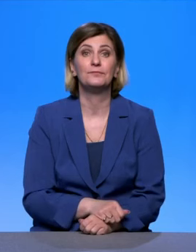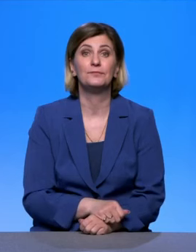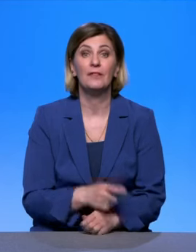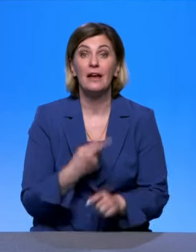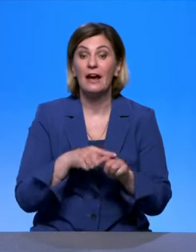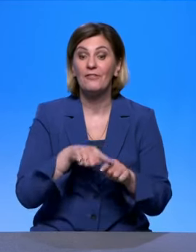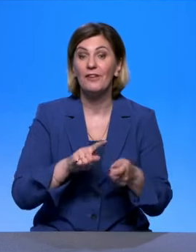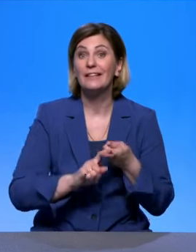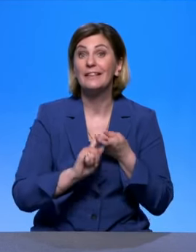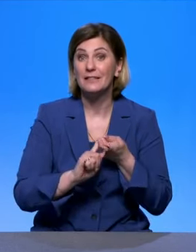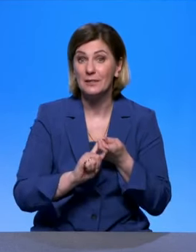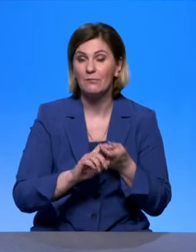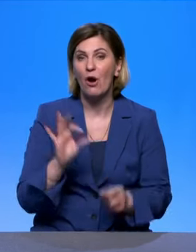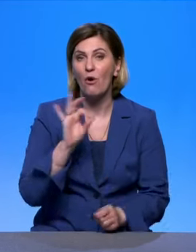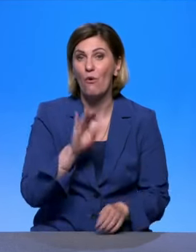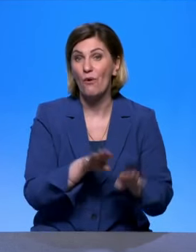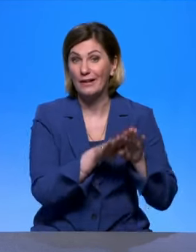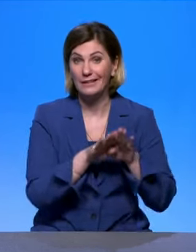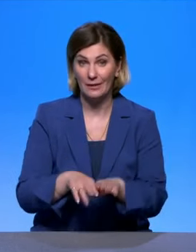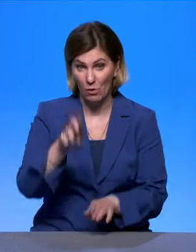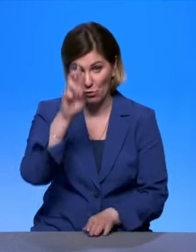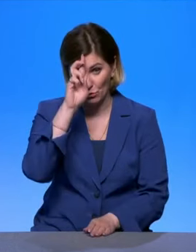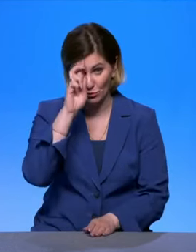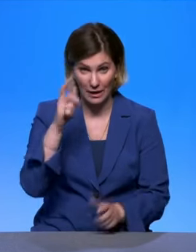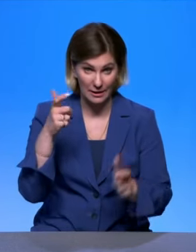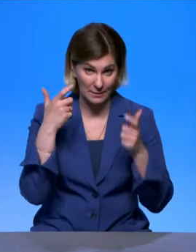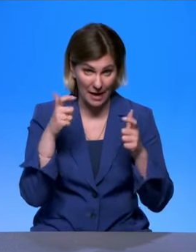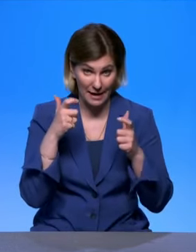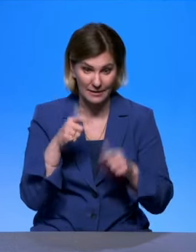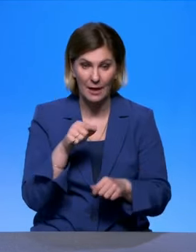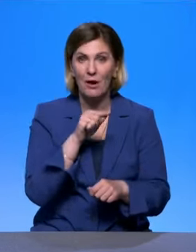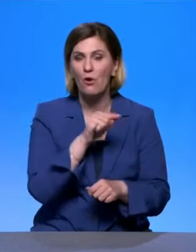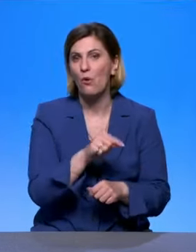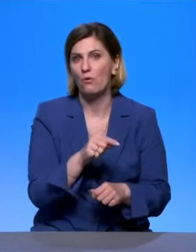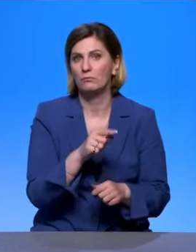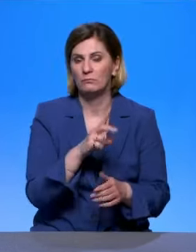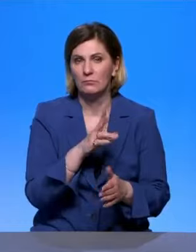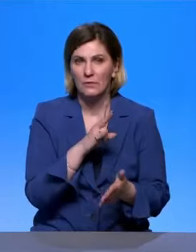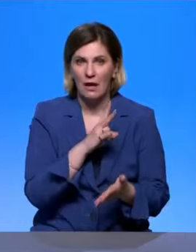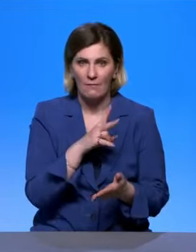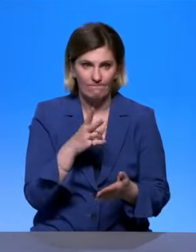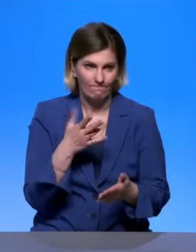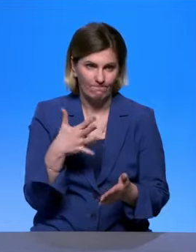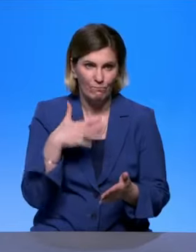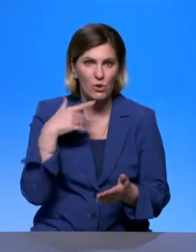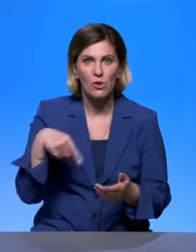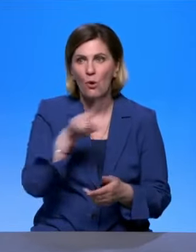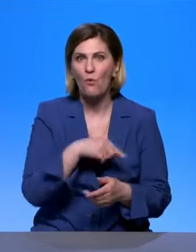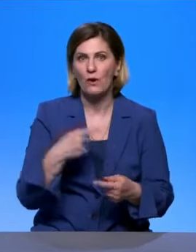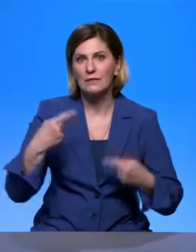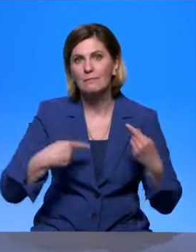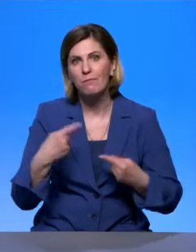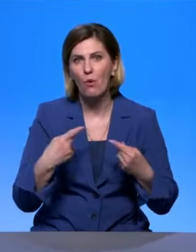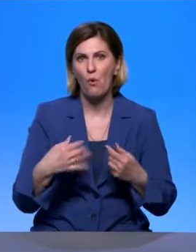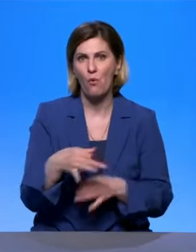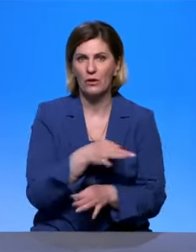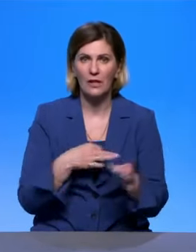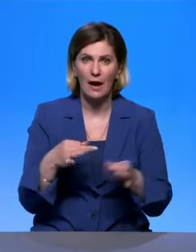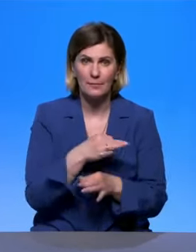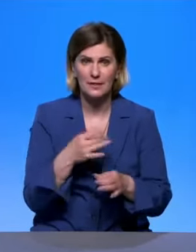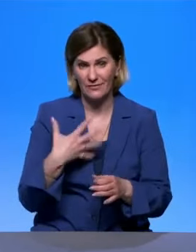В этой связи и о едином государственном экзамене. Он по-прежнему вызывает широкую общественную дискуссию и споры. Мы все об этом